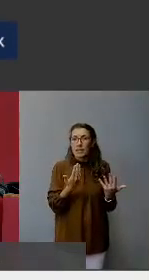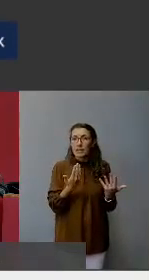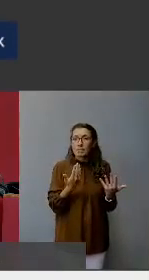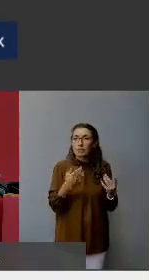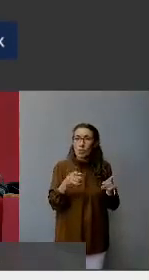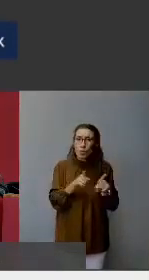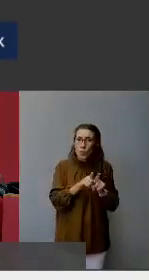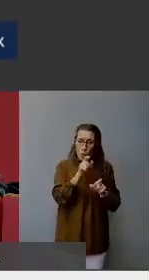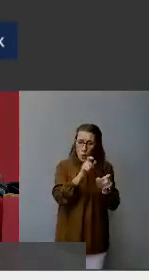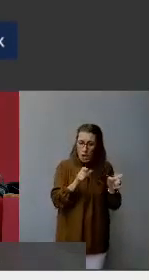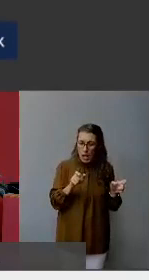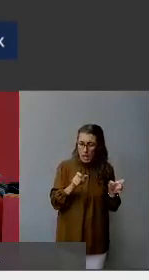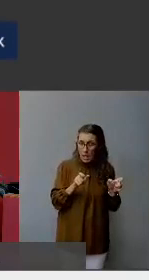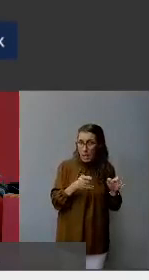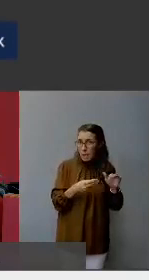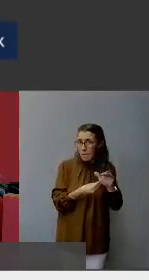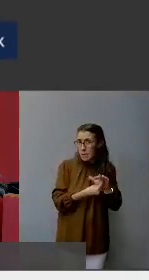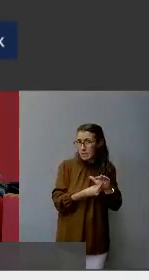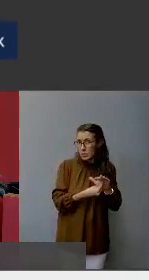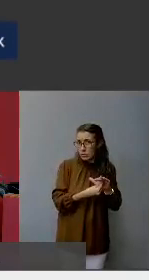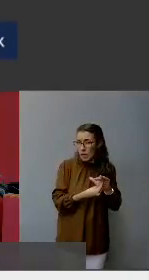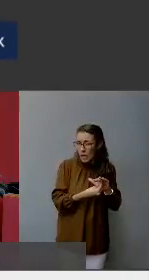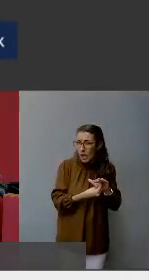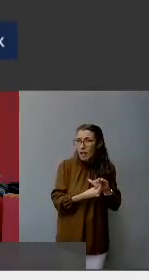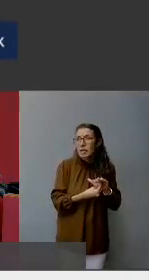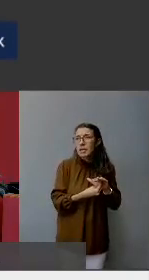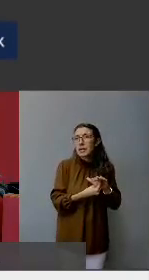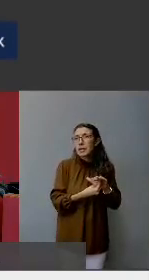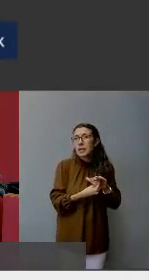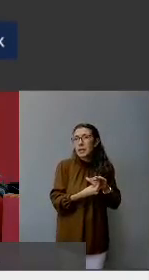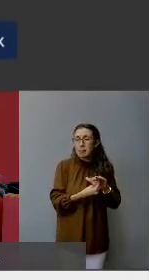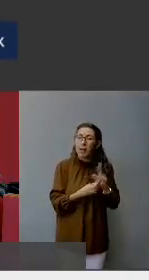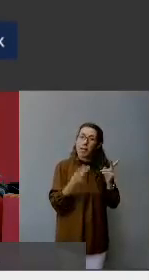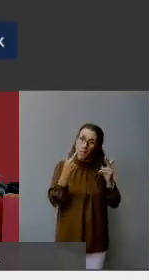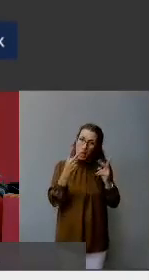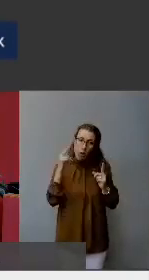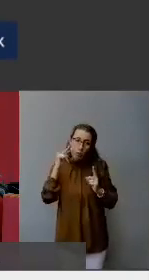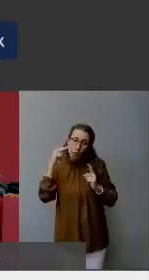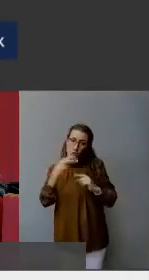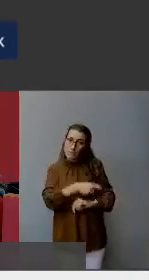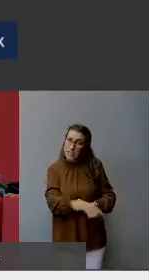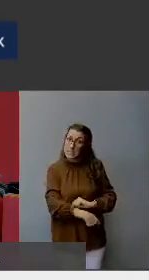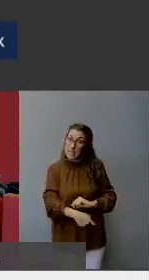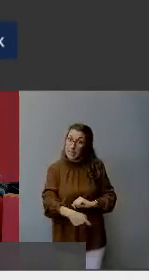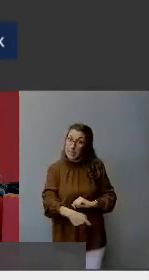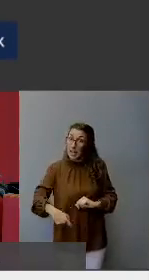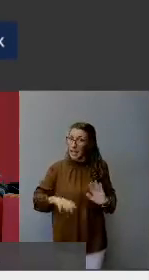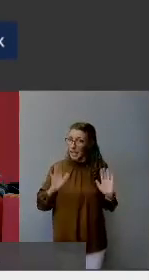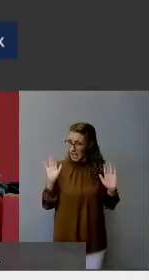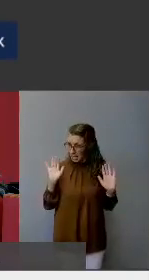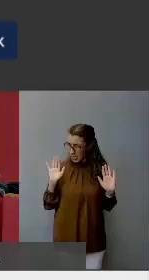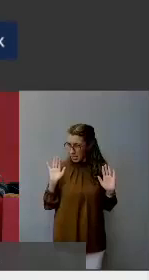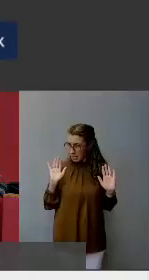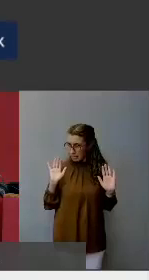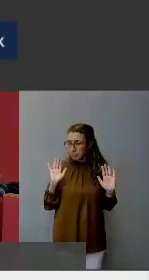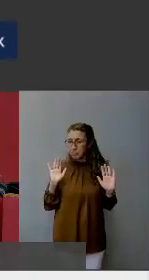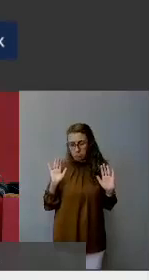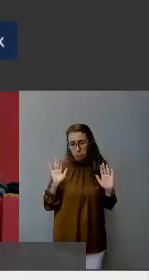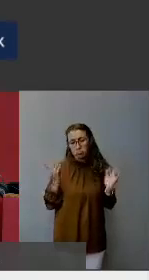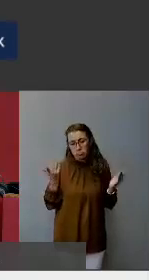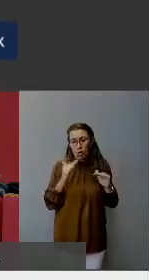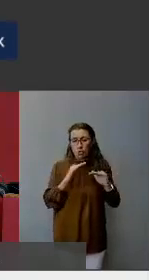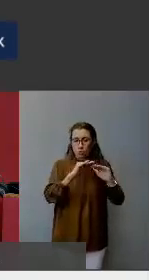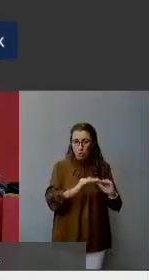personale nessuno nega infatti che dal punto di vista sindacale vuol dire questo va a difendere anche i posti di lavoro